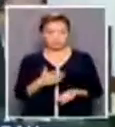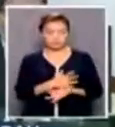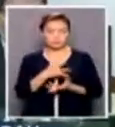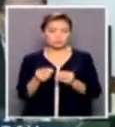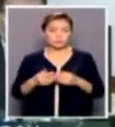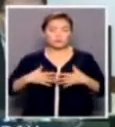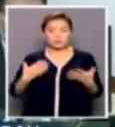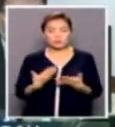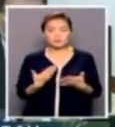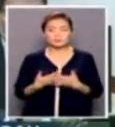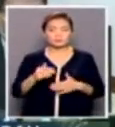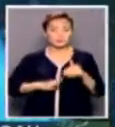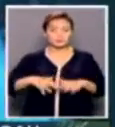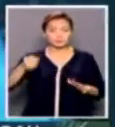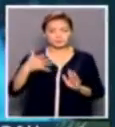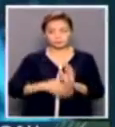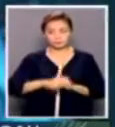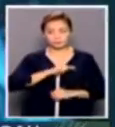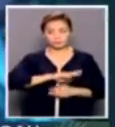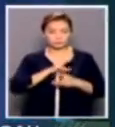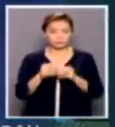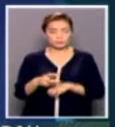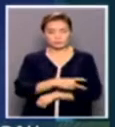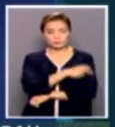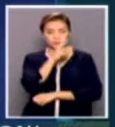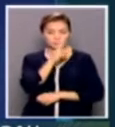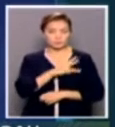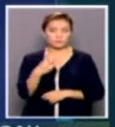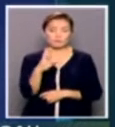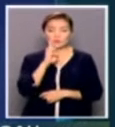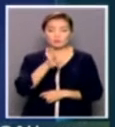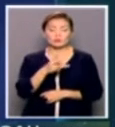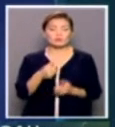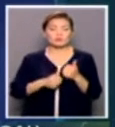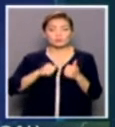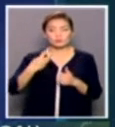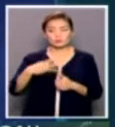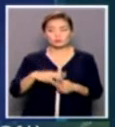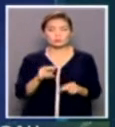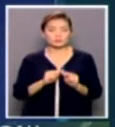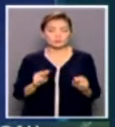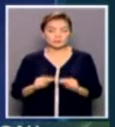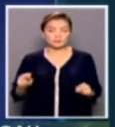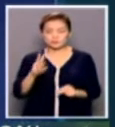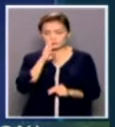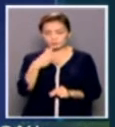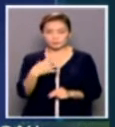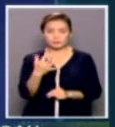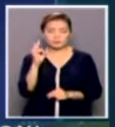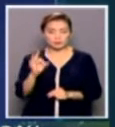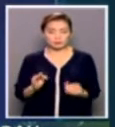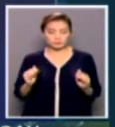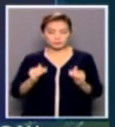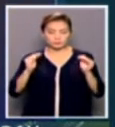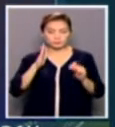Оның жартысынан көбі әлеуметтік салаға жұмсалады. Нәтижесінде дәрігерлердің жалақысы 3 жыл бойы жыл сайын 30, ал мұғалімдердің табысы